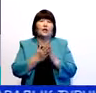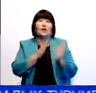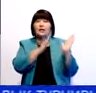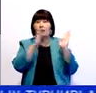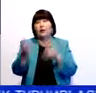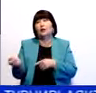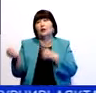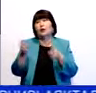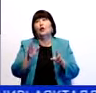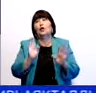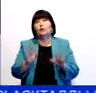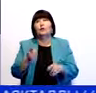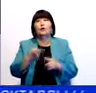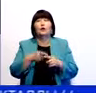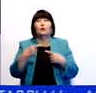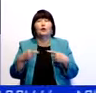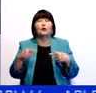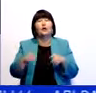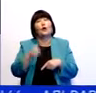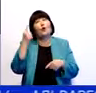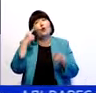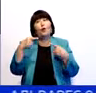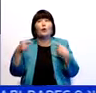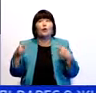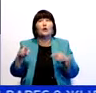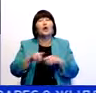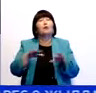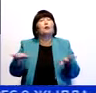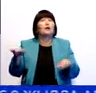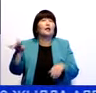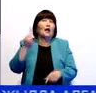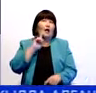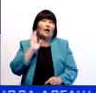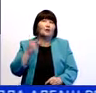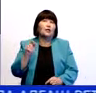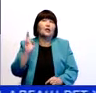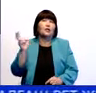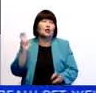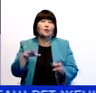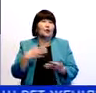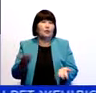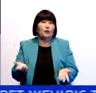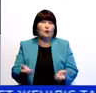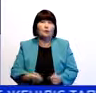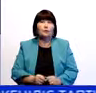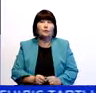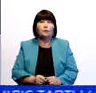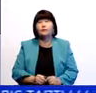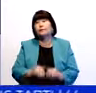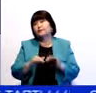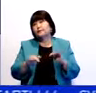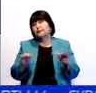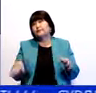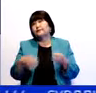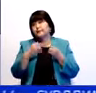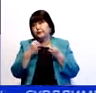көшіріңіз. Бірақ мына ыстық болмасын, соның бәрін ойластырыңдар, балдарға ыңғайлы болатын болса, ыстық болса ешкім келмейді оннан. Балдардың